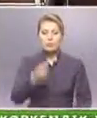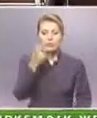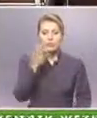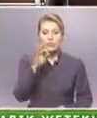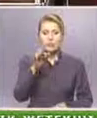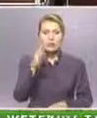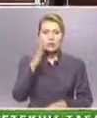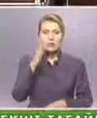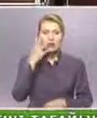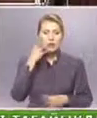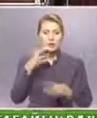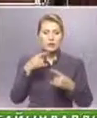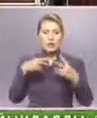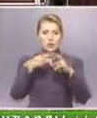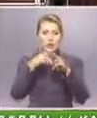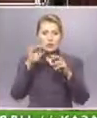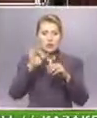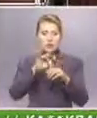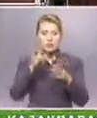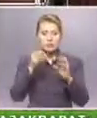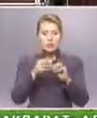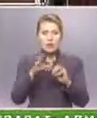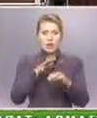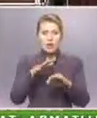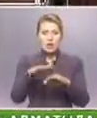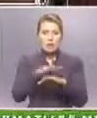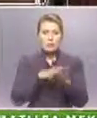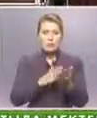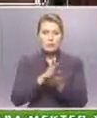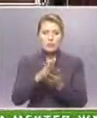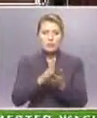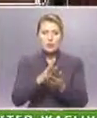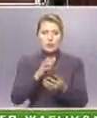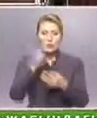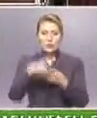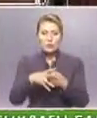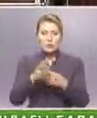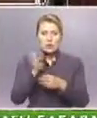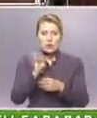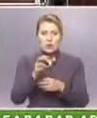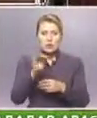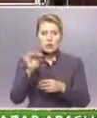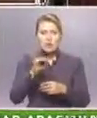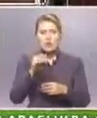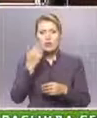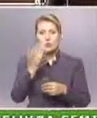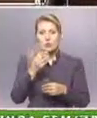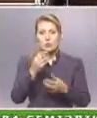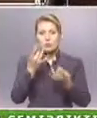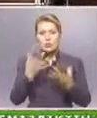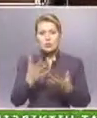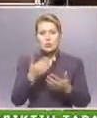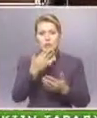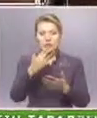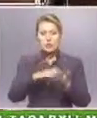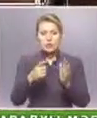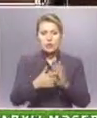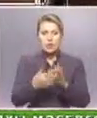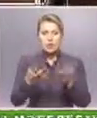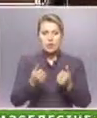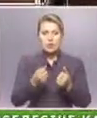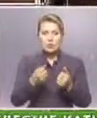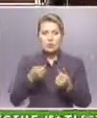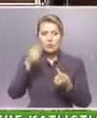Алматы и Астану. Мен Астана және Алматыдағы халыққа қызмет көрсету орталығына бардым. Маған ондағылар жай ғана сіз пәтер алу